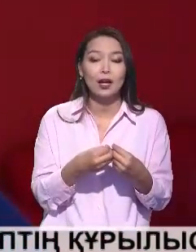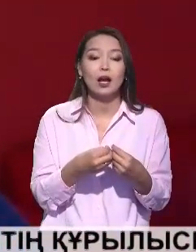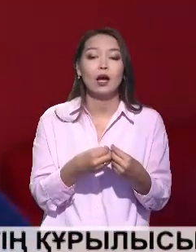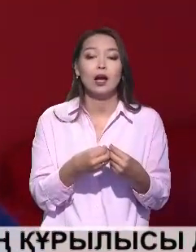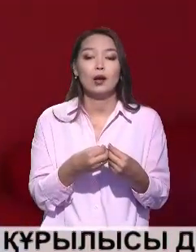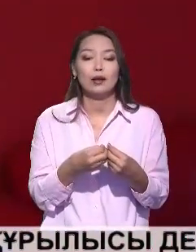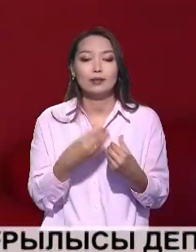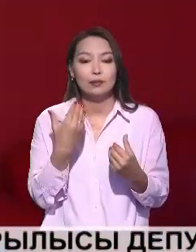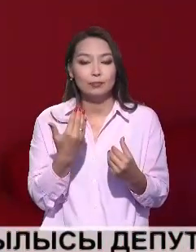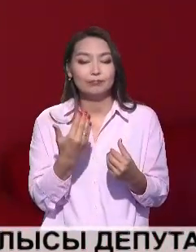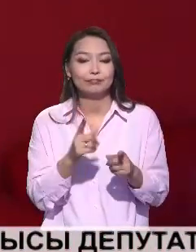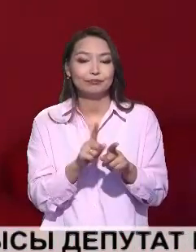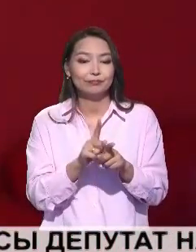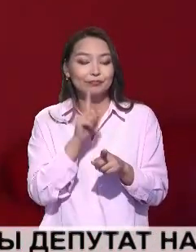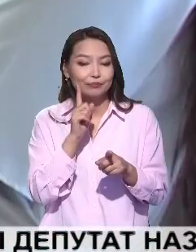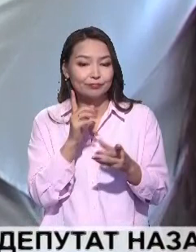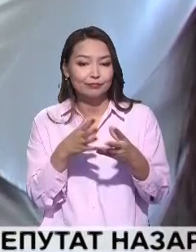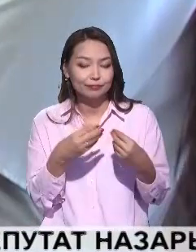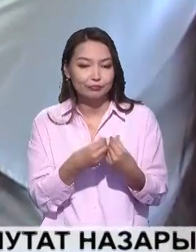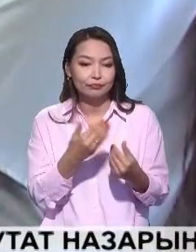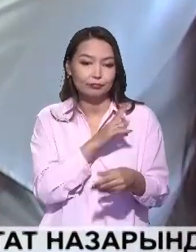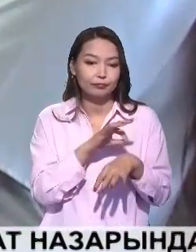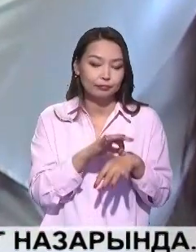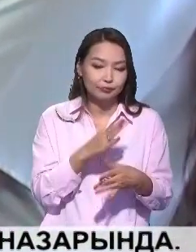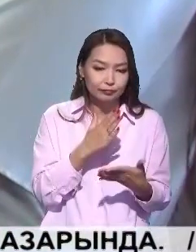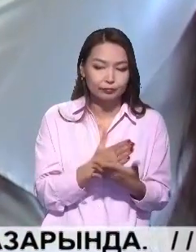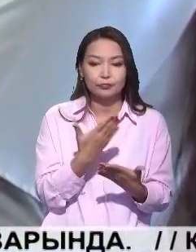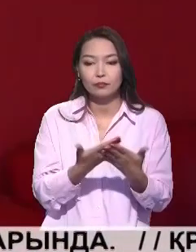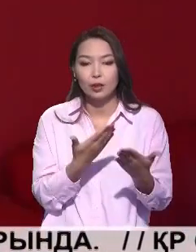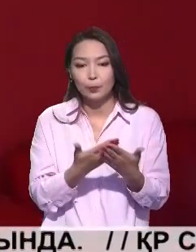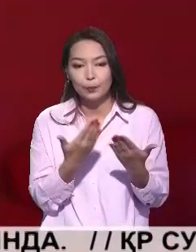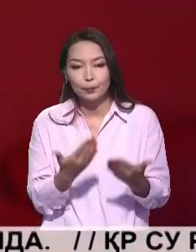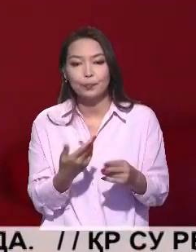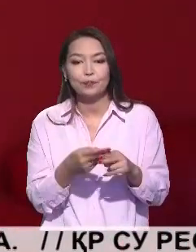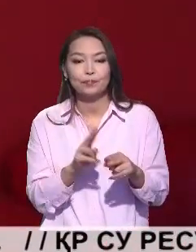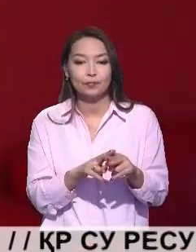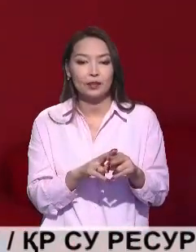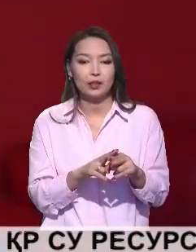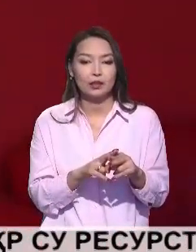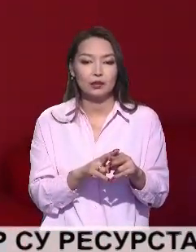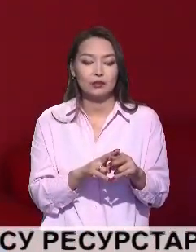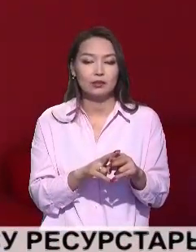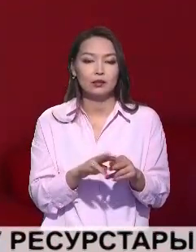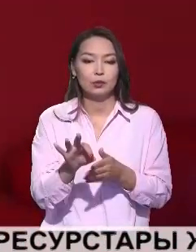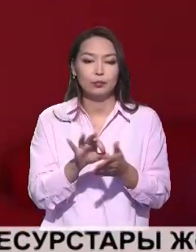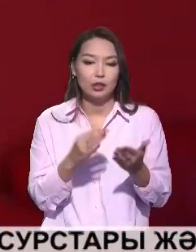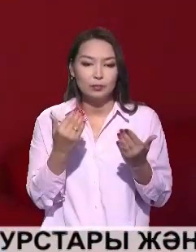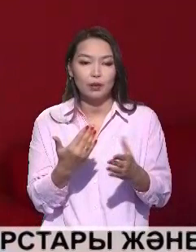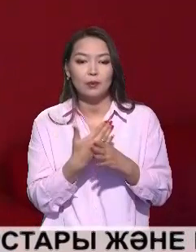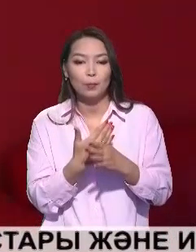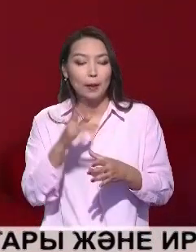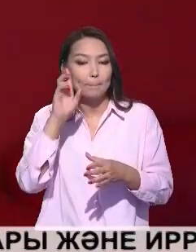жас отбасылармен жұмыс жүргізіледі. Дербес негізде, жаңағы 111 жедел жері арқылы, немесе